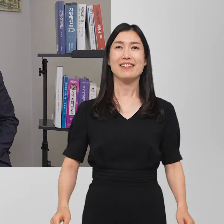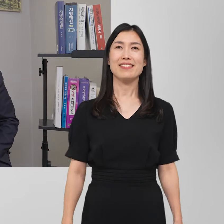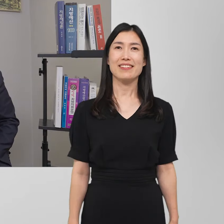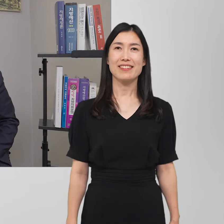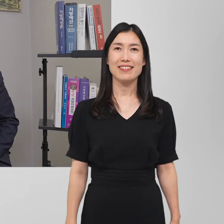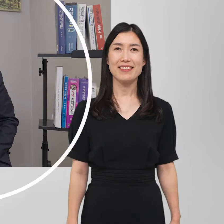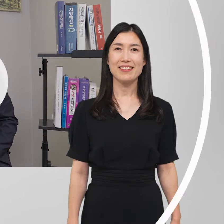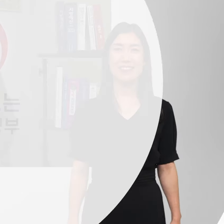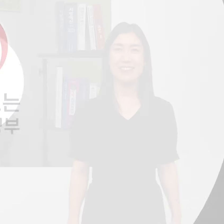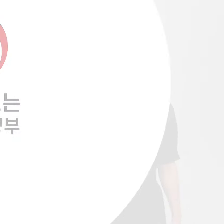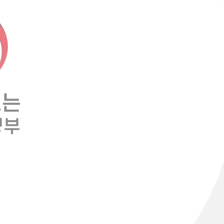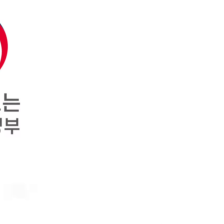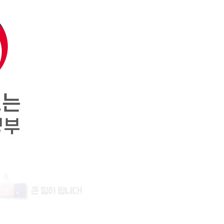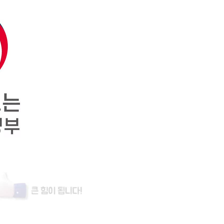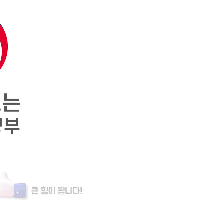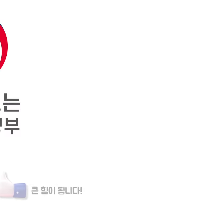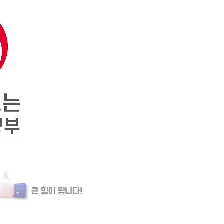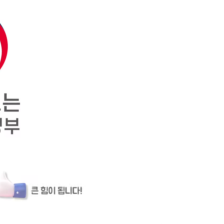감사합니다.